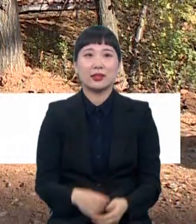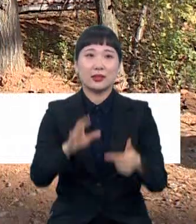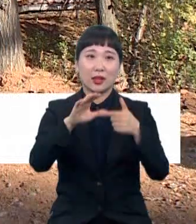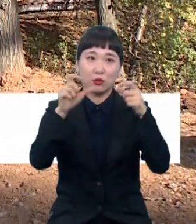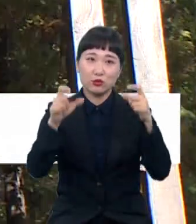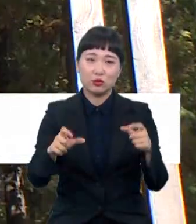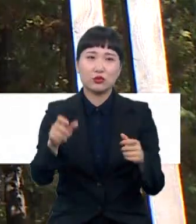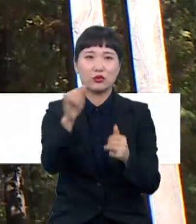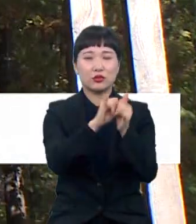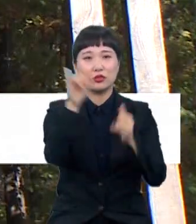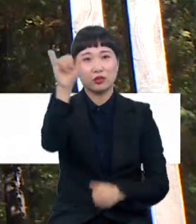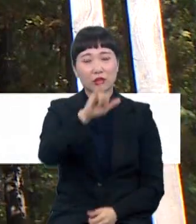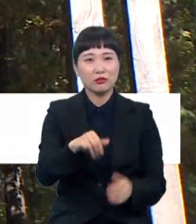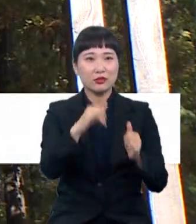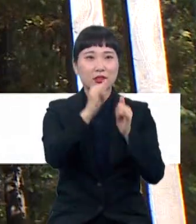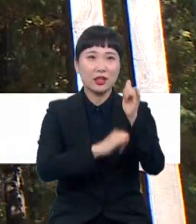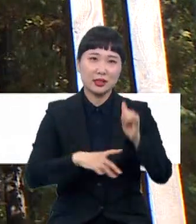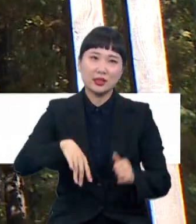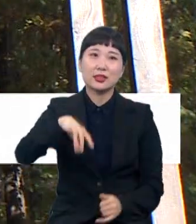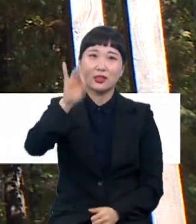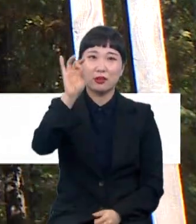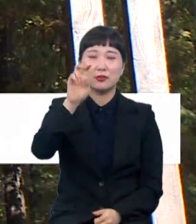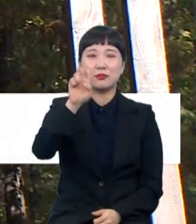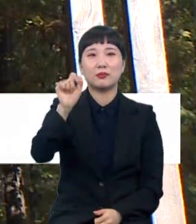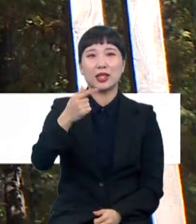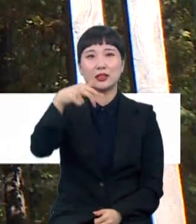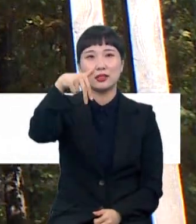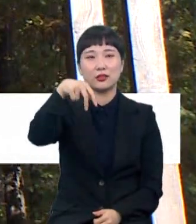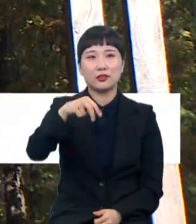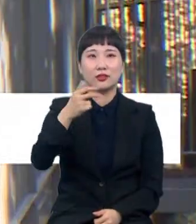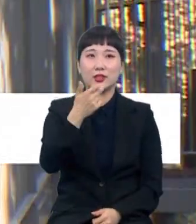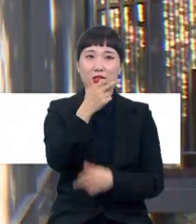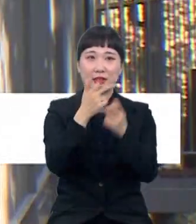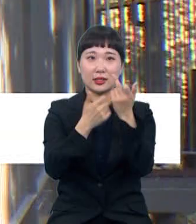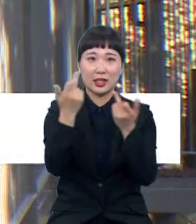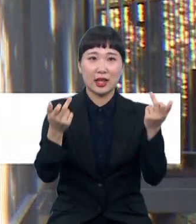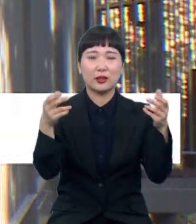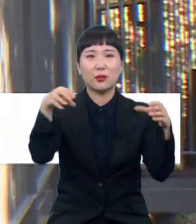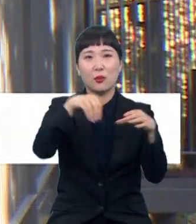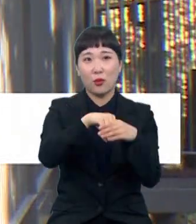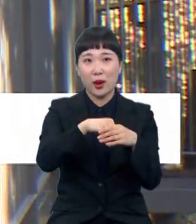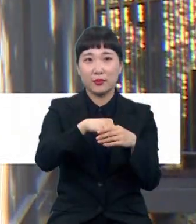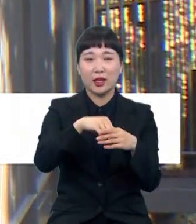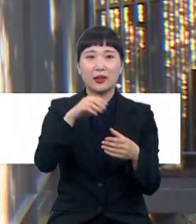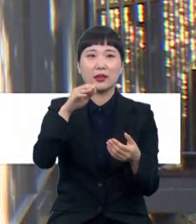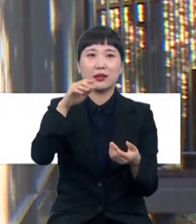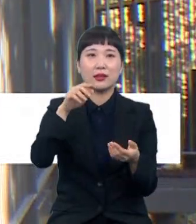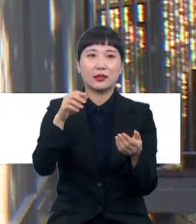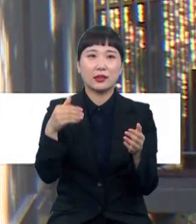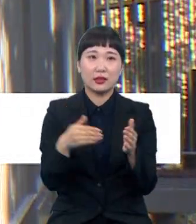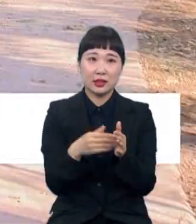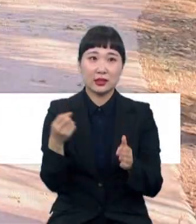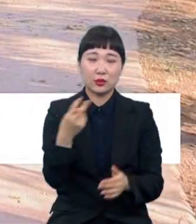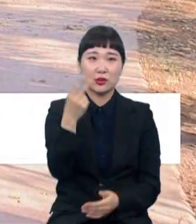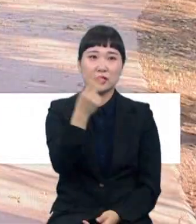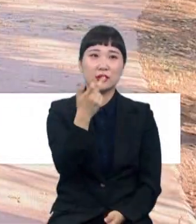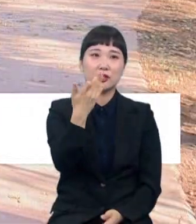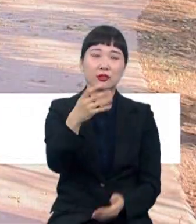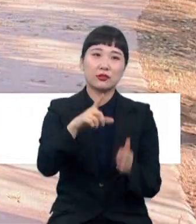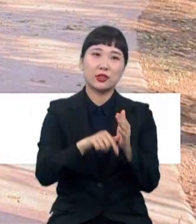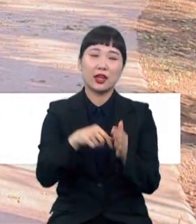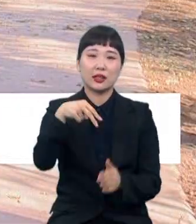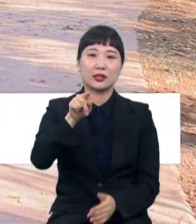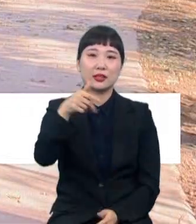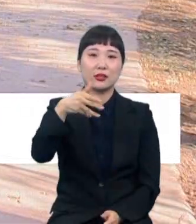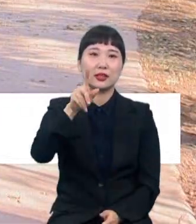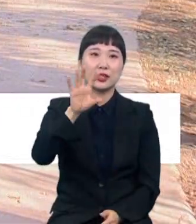포함해서 3개의 무장애 나눔길이 있습니다. 2016년 논현동 느솔길 편백숲 무장애 나눔길, 2019년